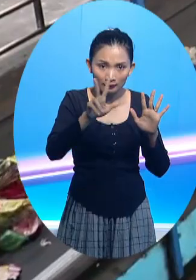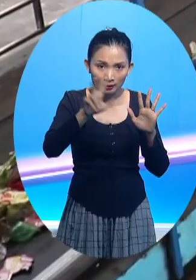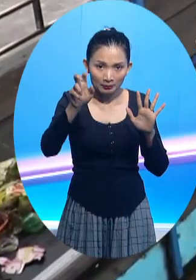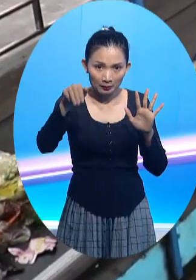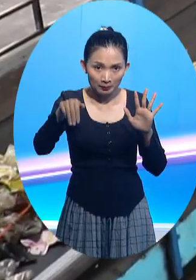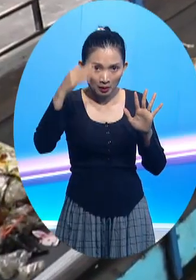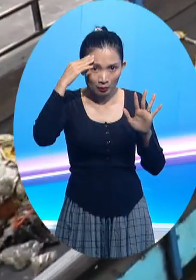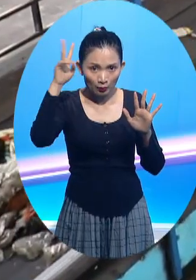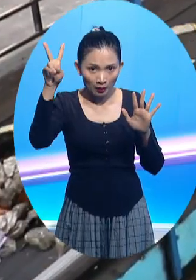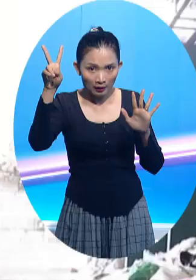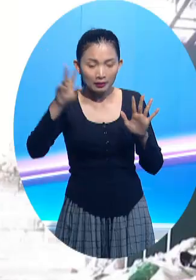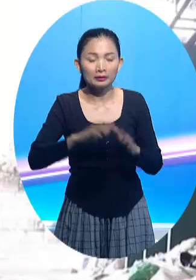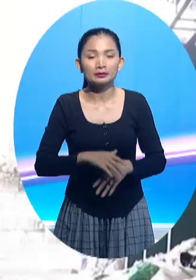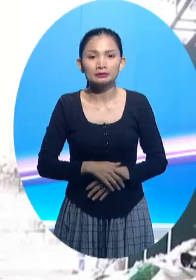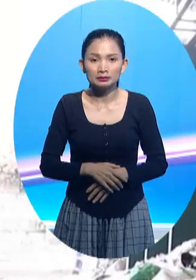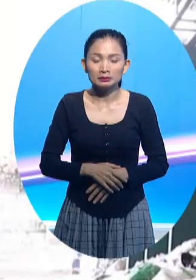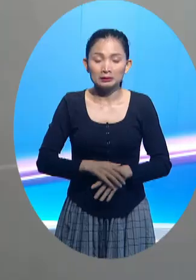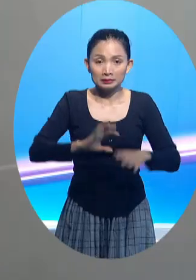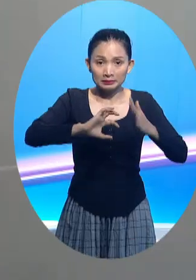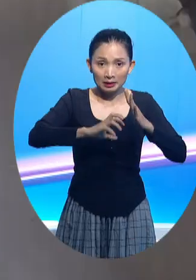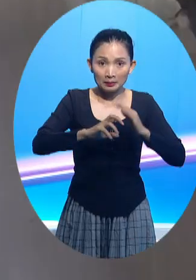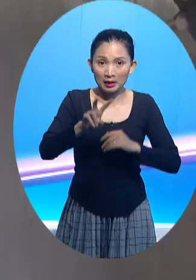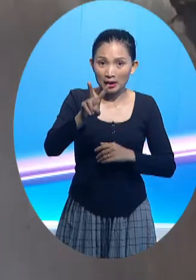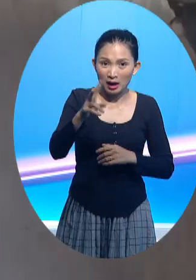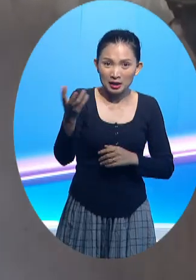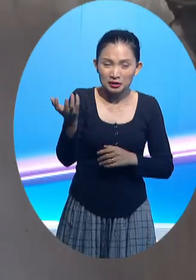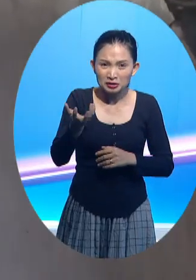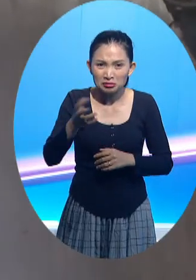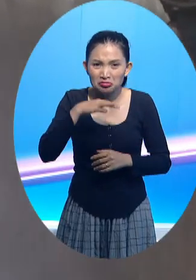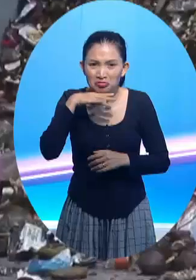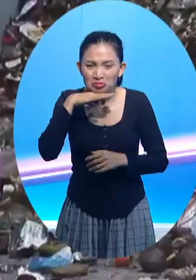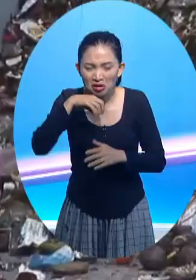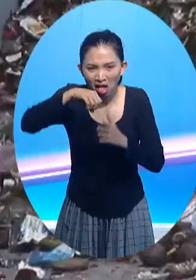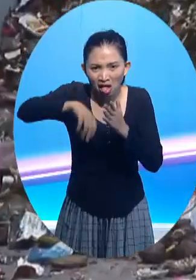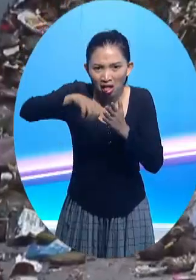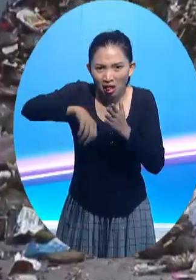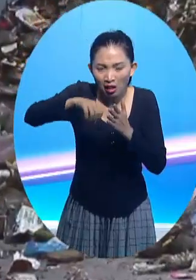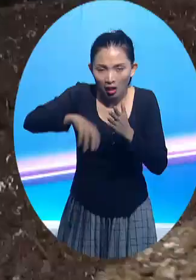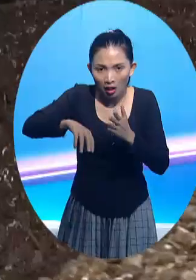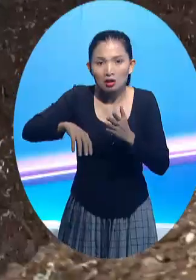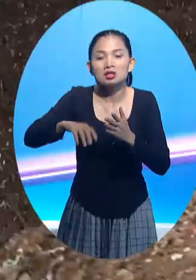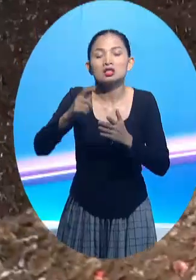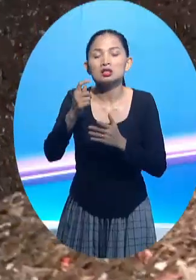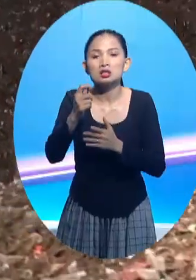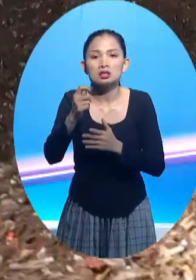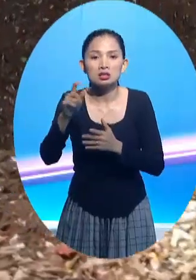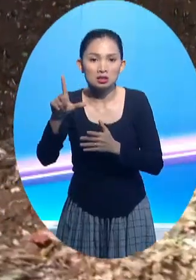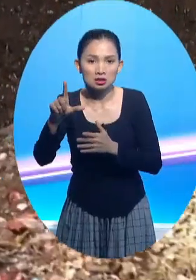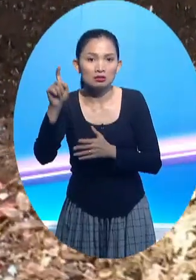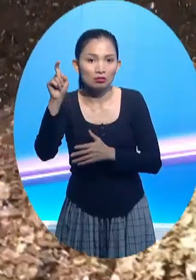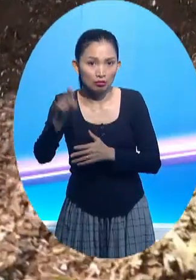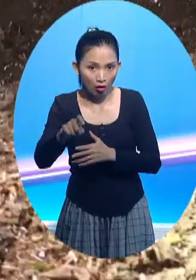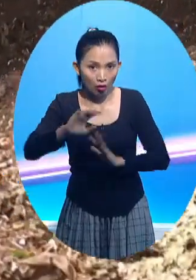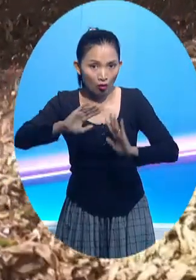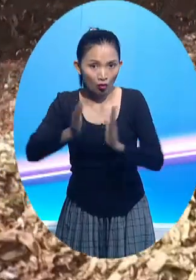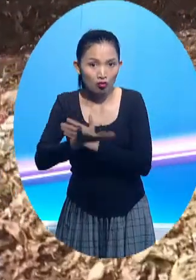chính 56.800 mét vuông, hai nhà máy xử lý nước rỉ rác công suất 1.000 mét khối mỗi ngày, cùng nhiều dây chuyền xử lý tái chế khác hoàn toàn